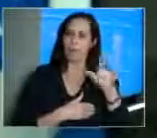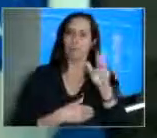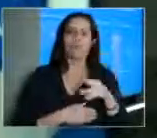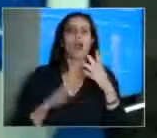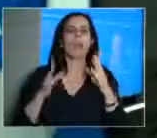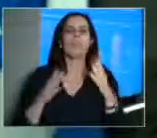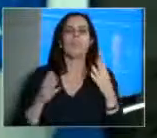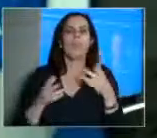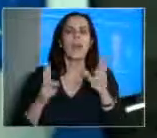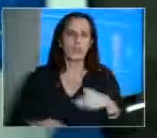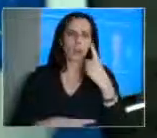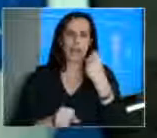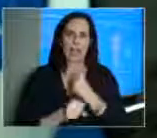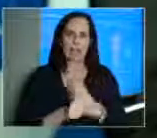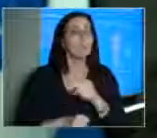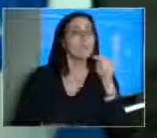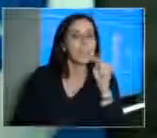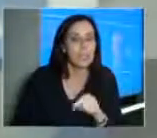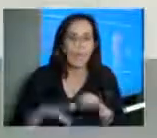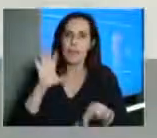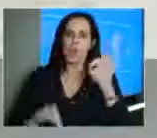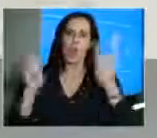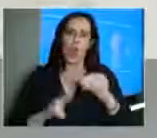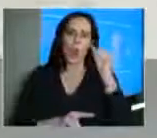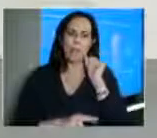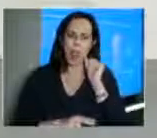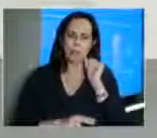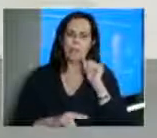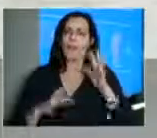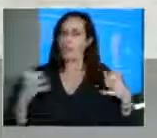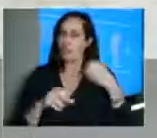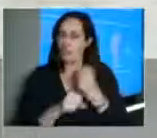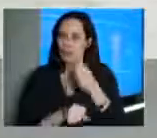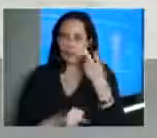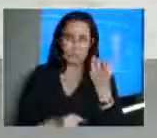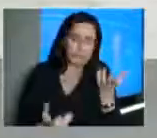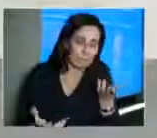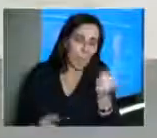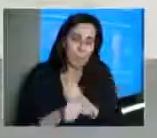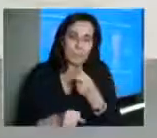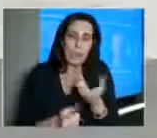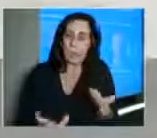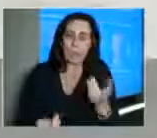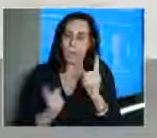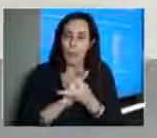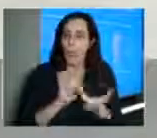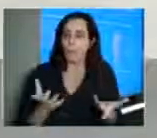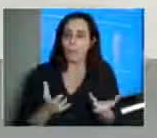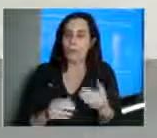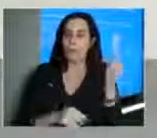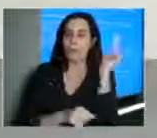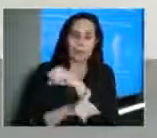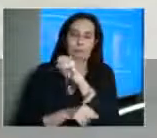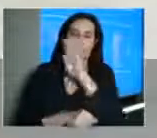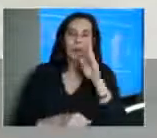רק דרך אחת לעשות את זה, זה להצביע לכחול לבן. מה שמפלגת העבודה עושה עכשיו, זה במקום להתעסק בלהפיל את